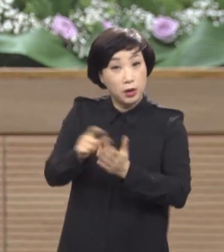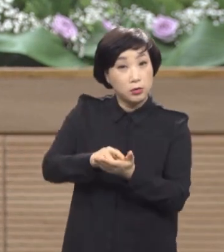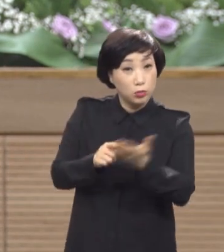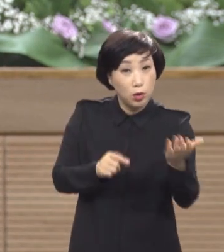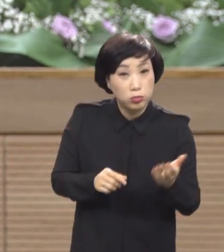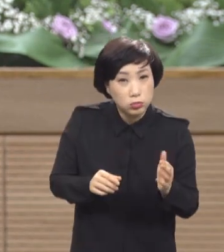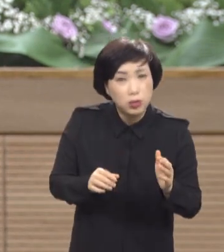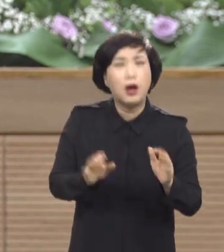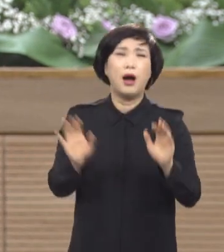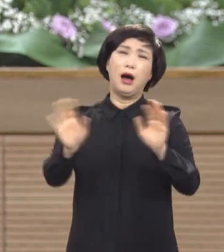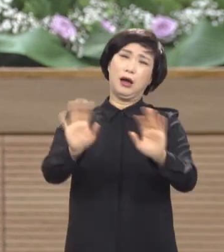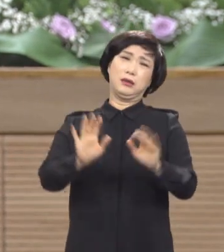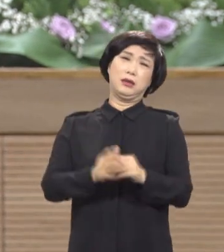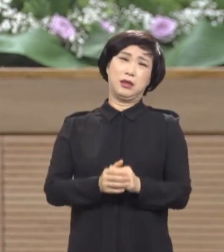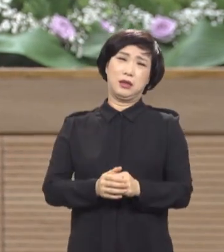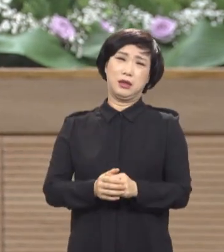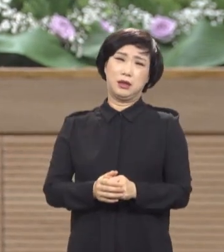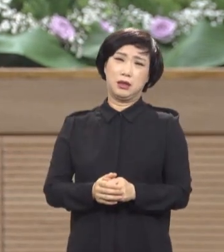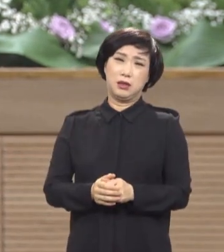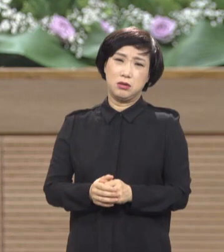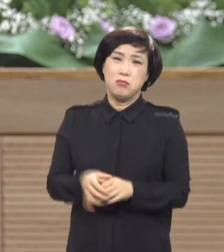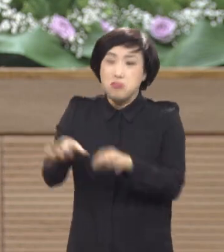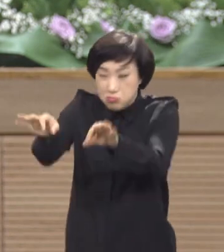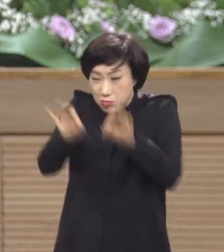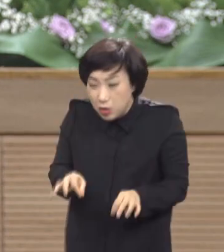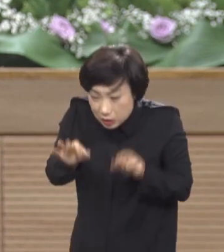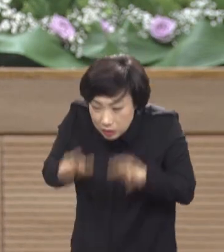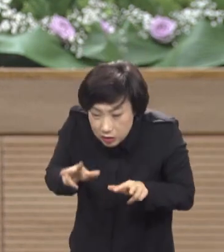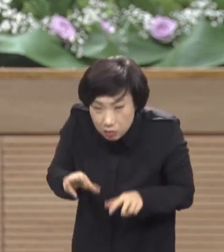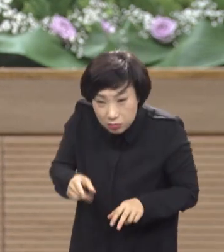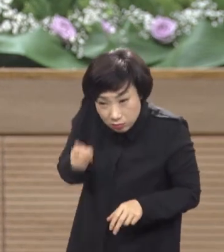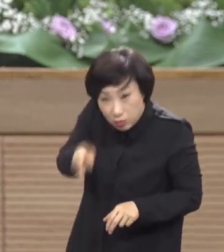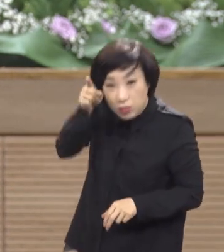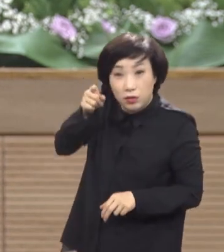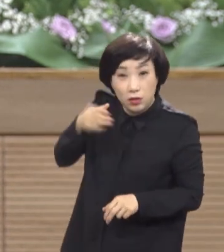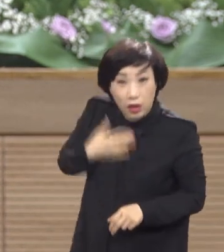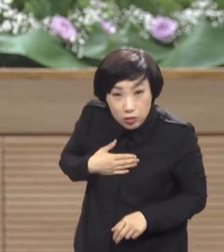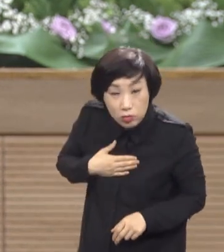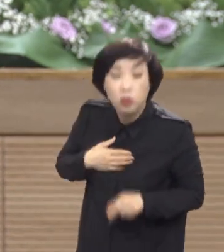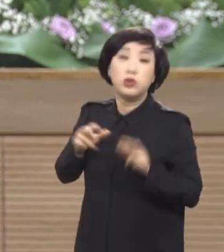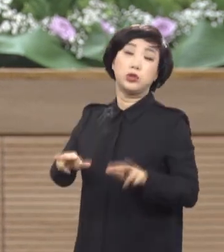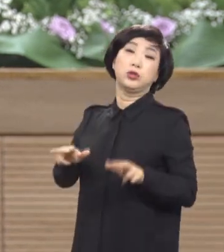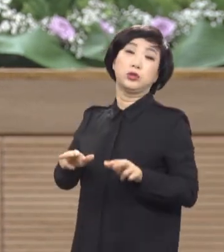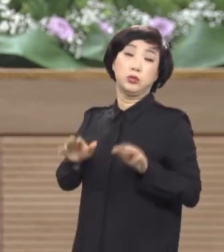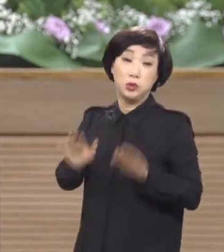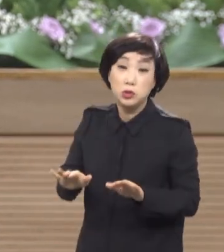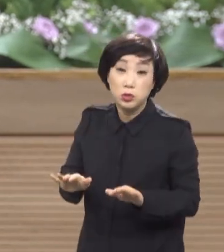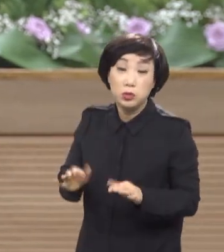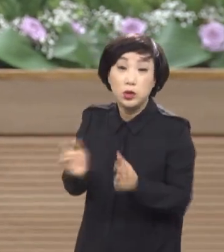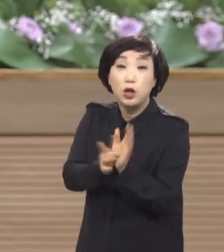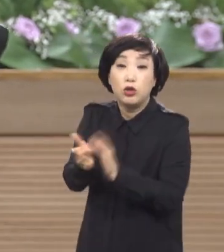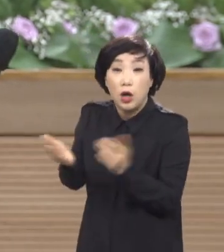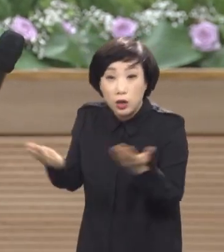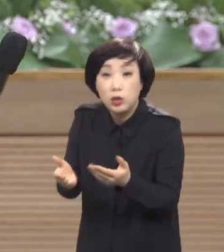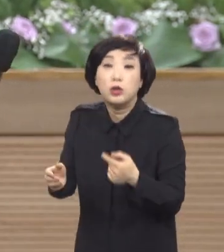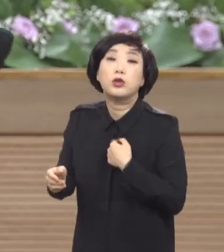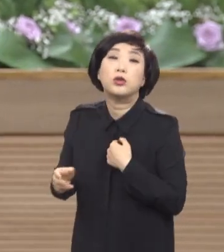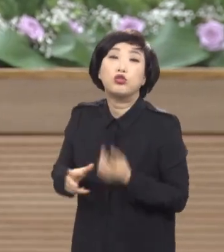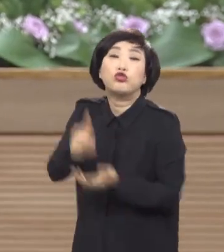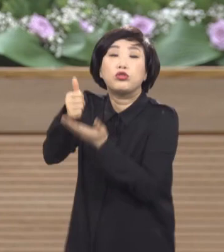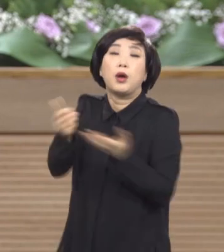일이 아니라 가장 앞상 세워서 이 일이 우선이다